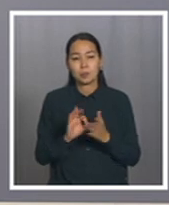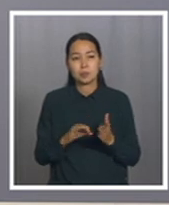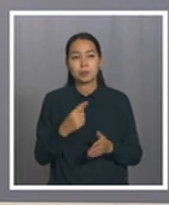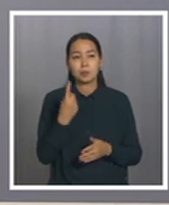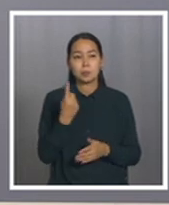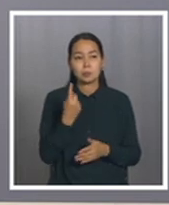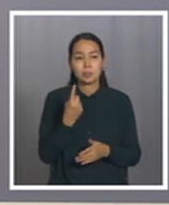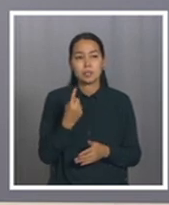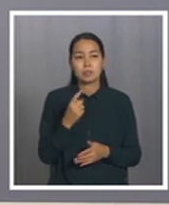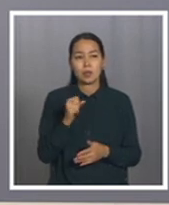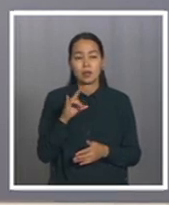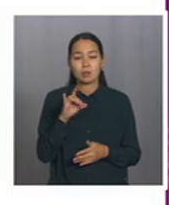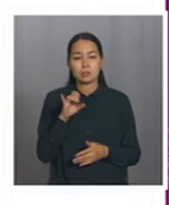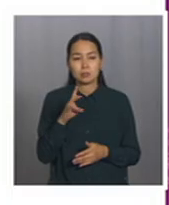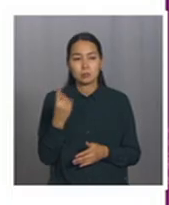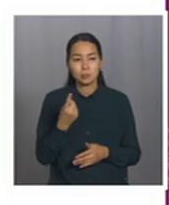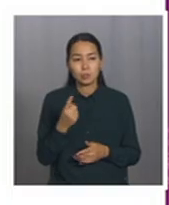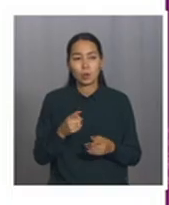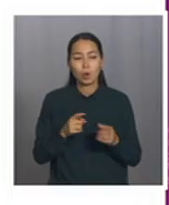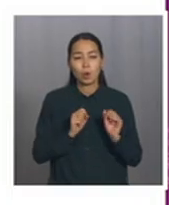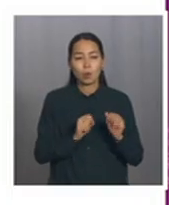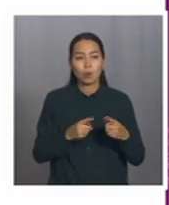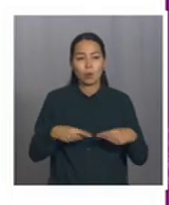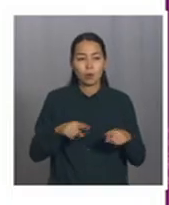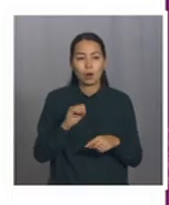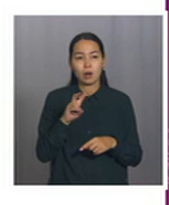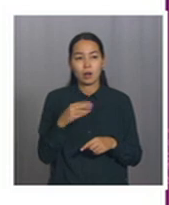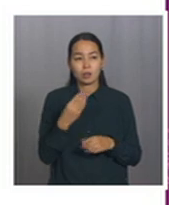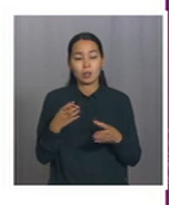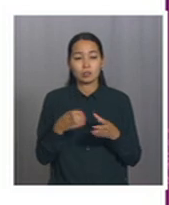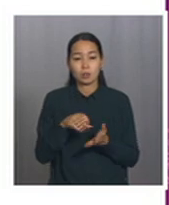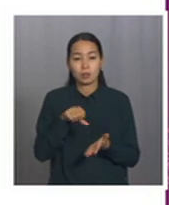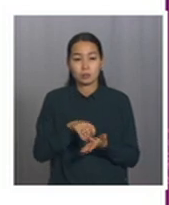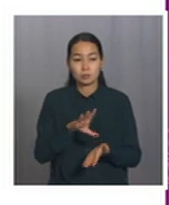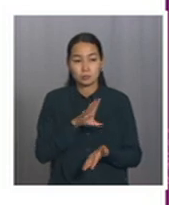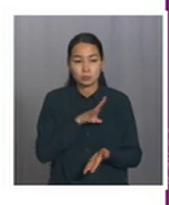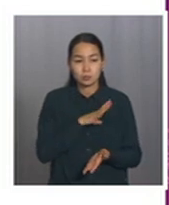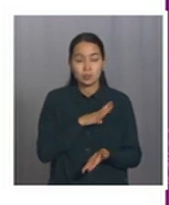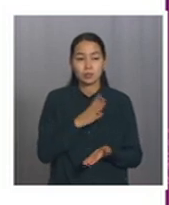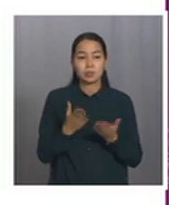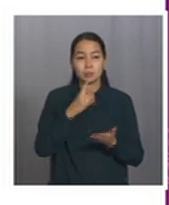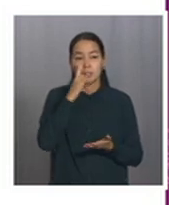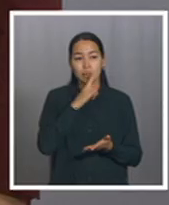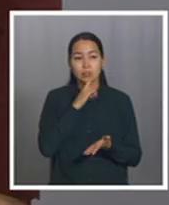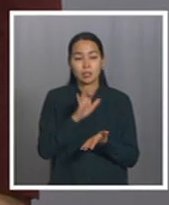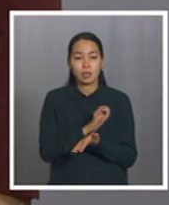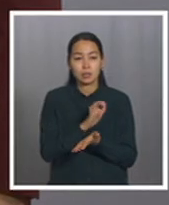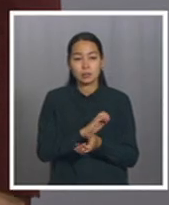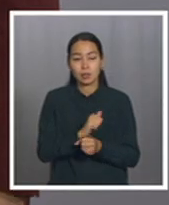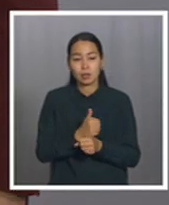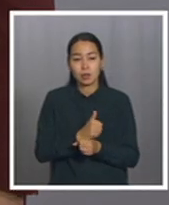бірі, қоғам қайраткері, алаш партиясының мүшесі, немесе қазақ газетінің бас